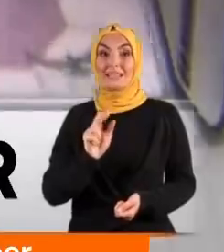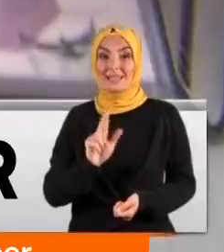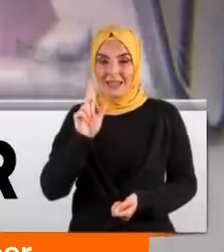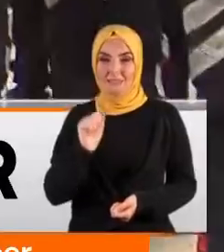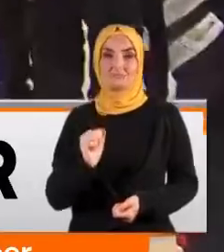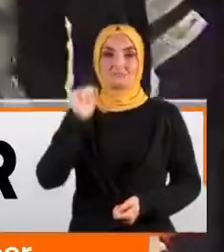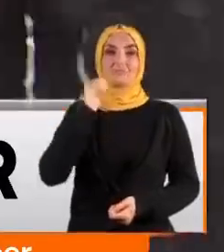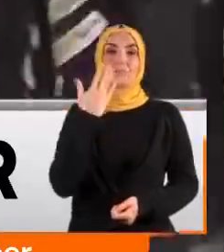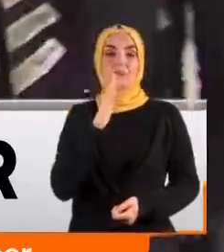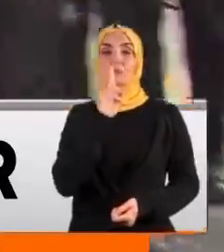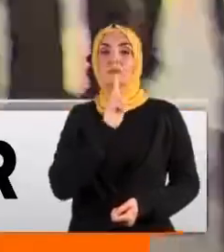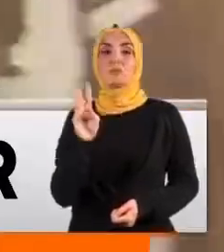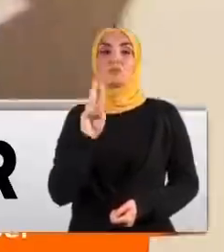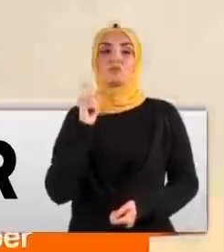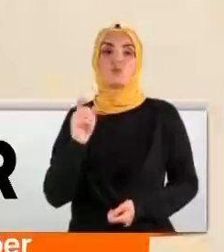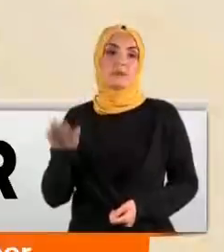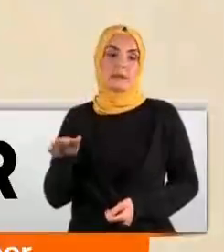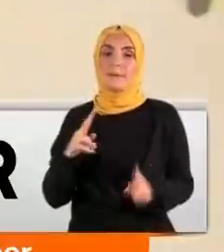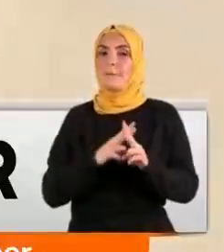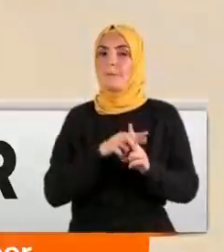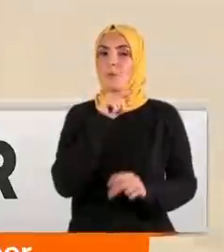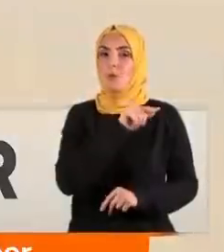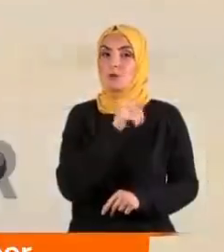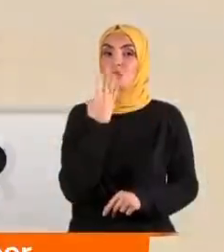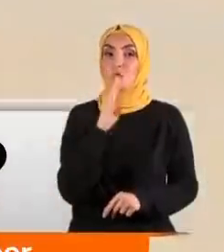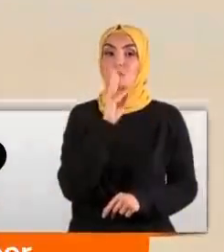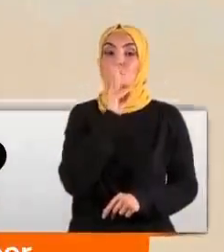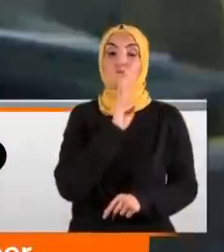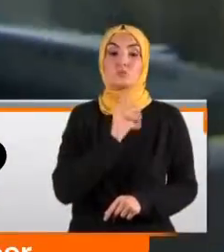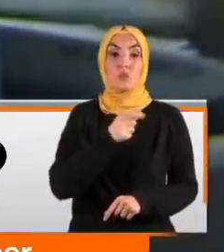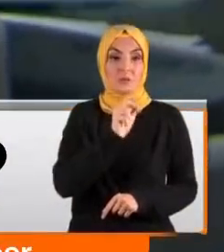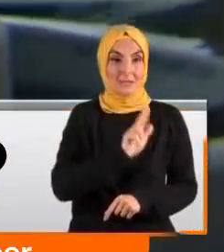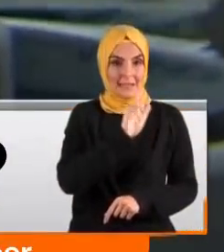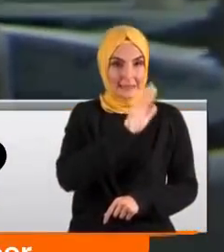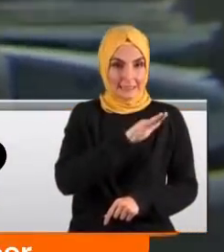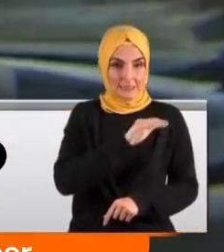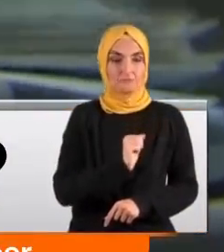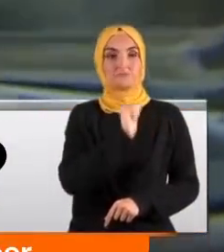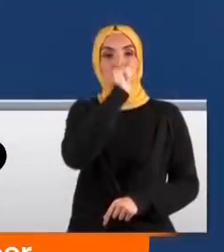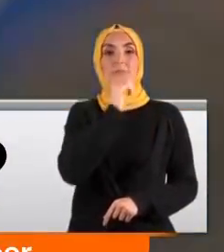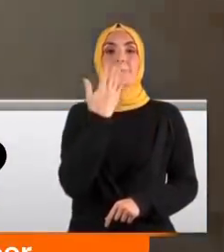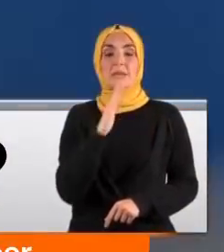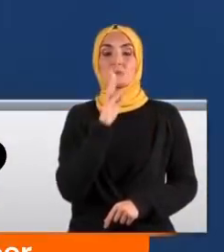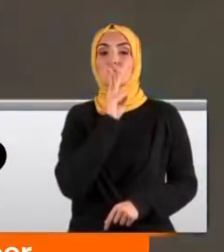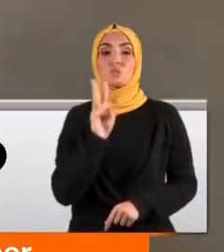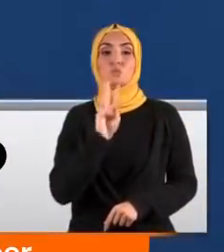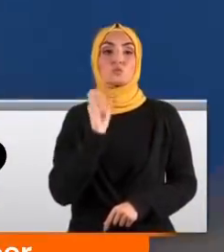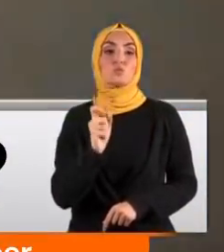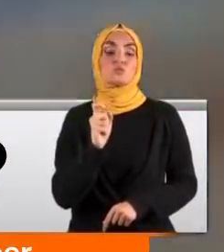liraya, polisin emekli maaşı 4397 liradan 5339 liraya yükselecek.